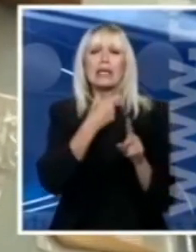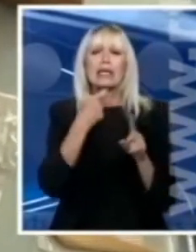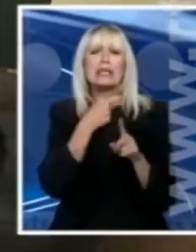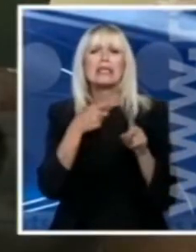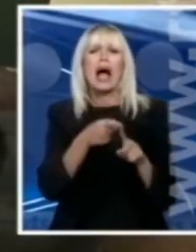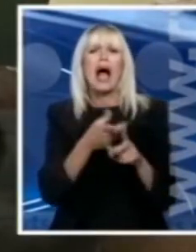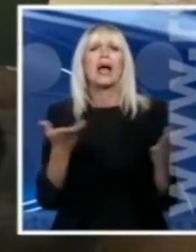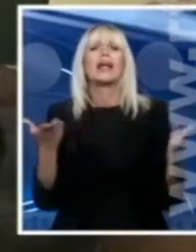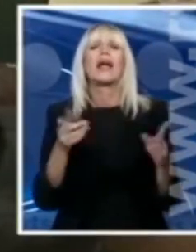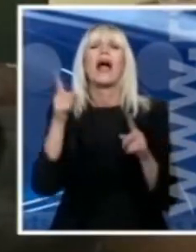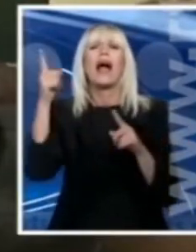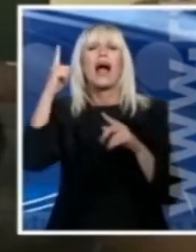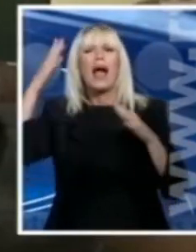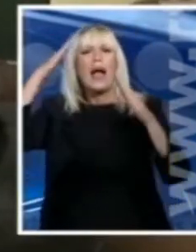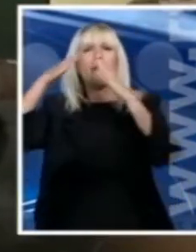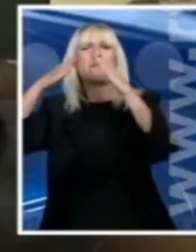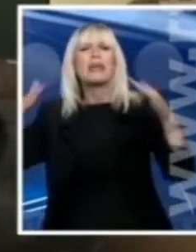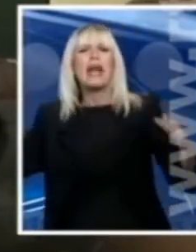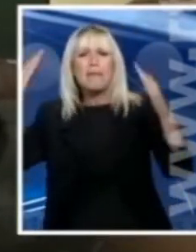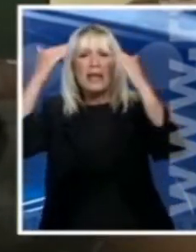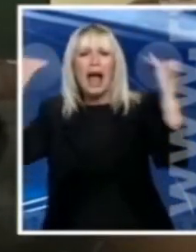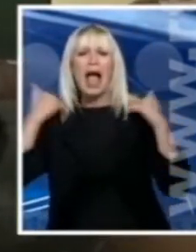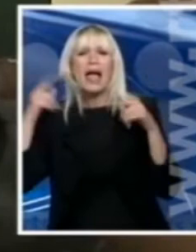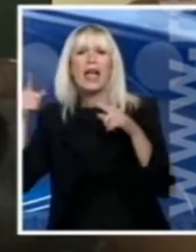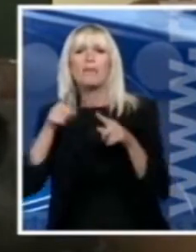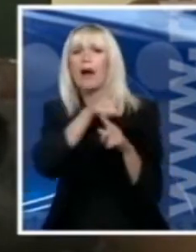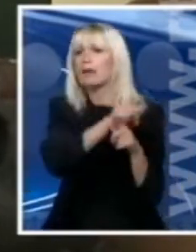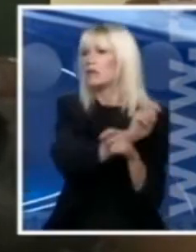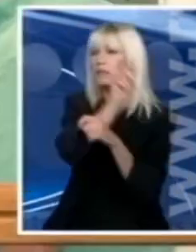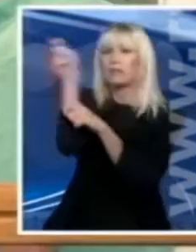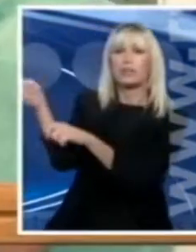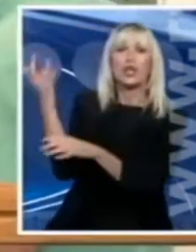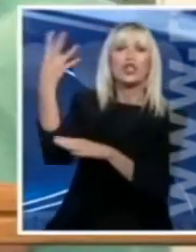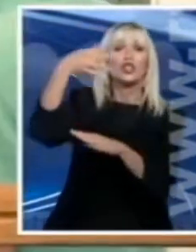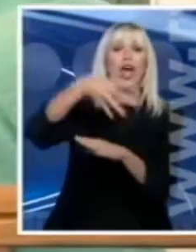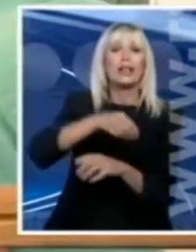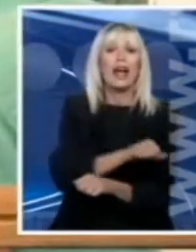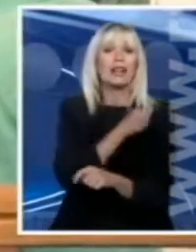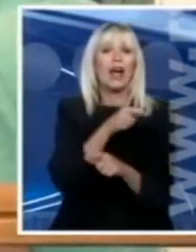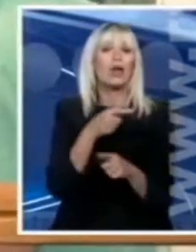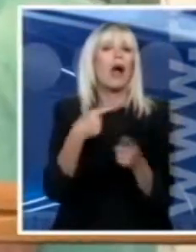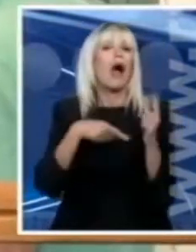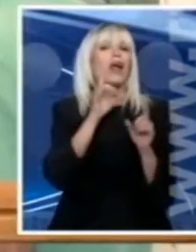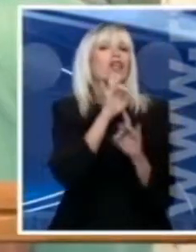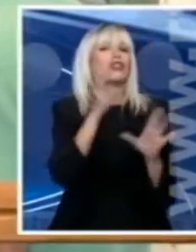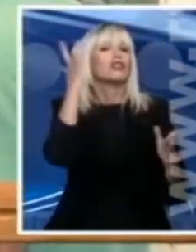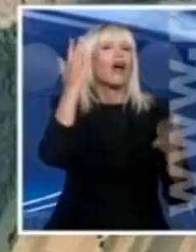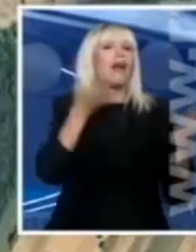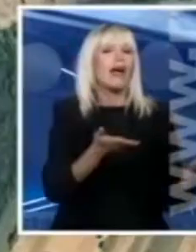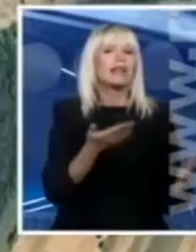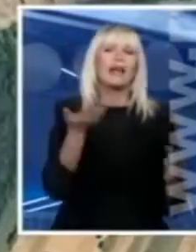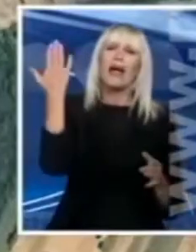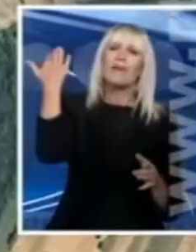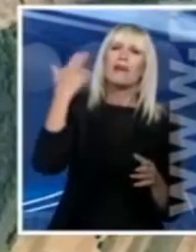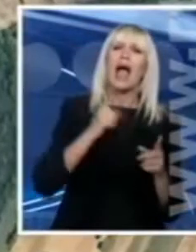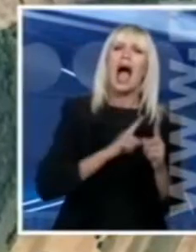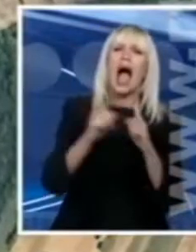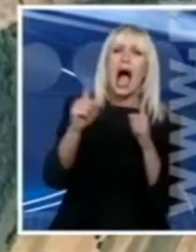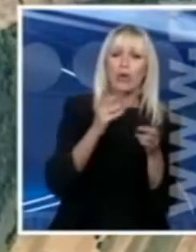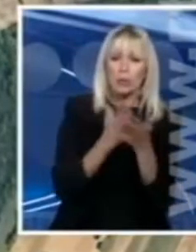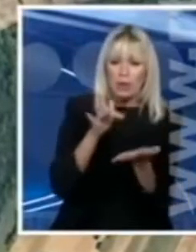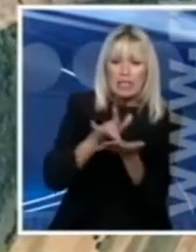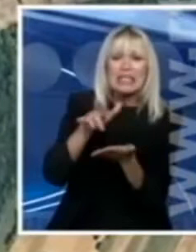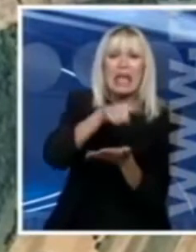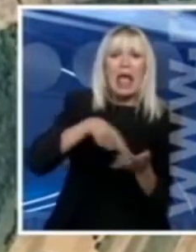od 4000 godina, ali se o njemu zna neuporedivo manje. Čak je jedna traka autoputa svojevremeno prošla preko